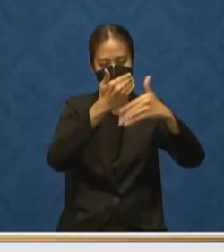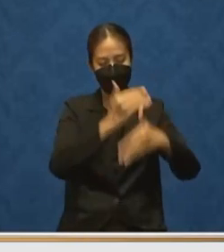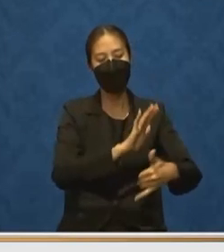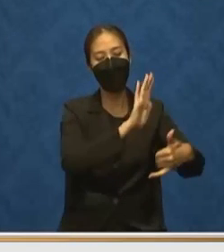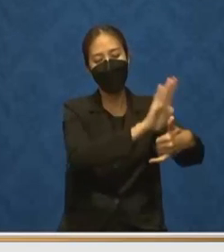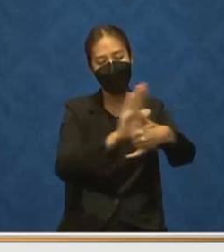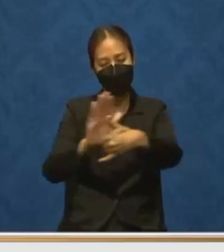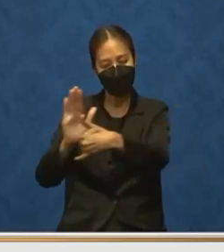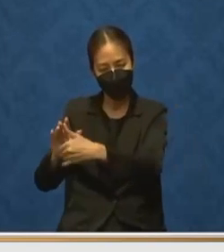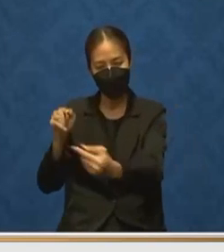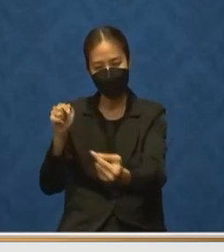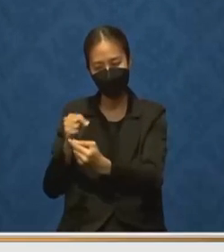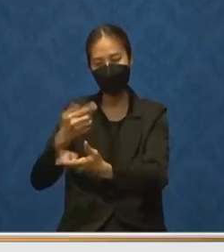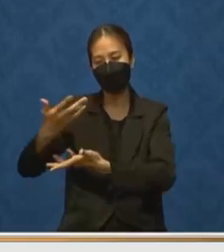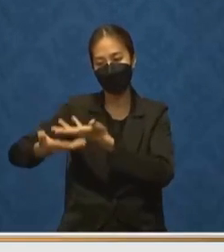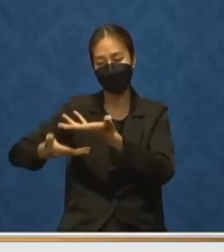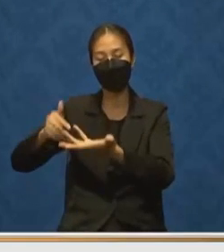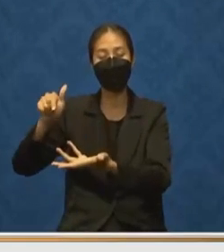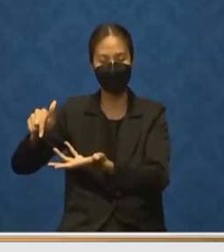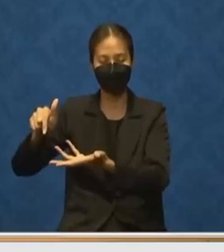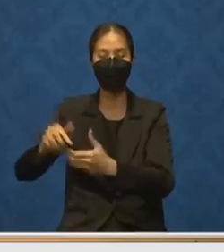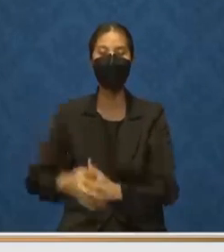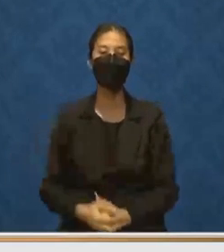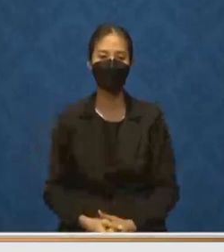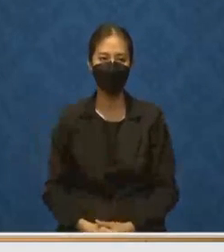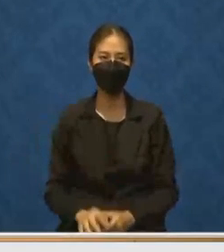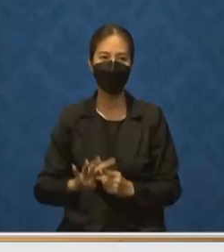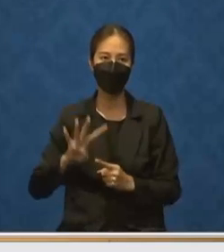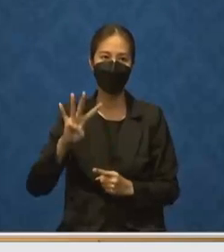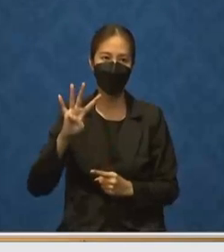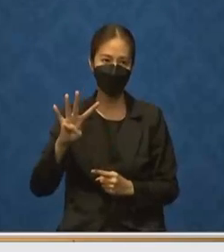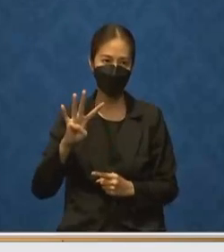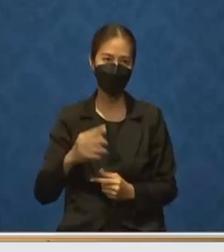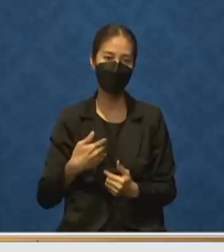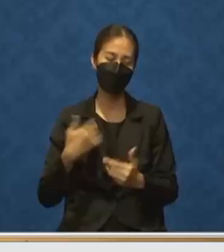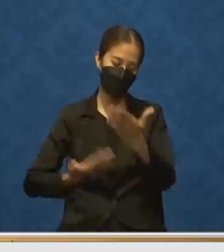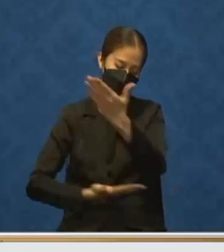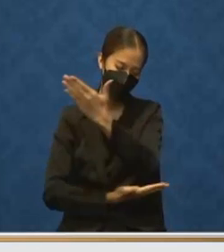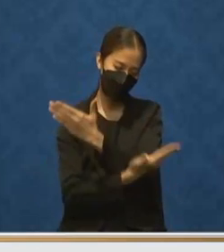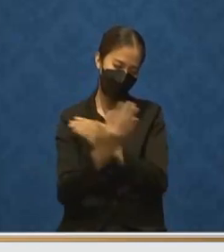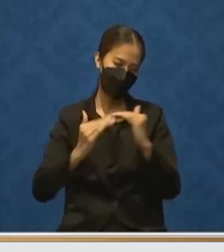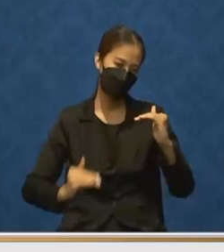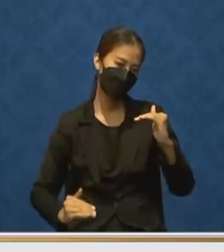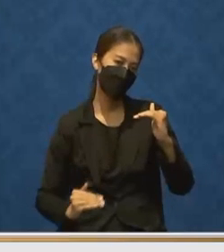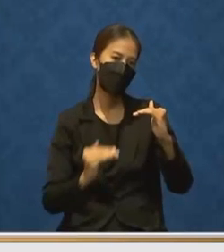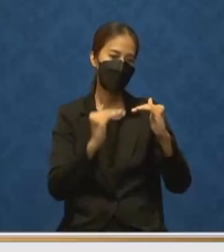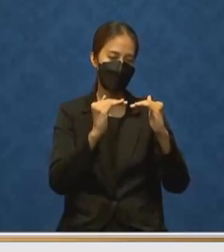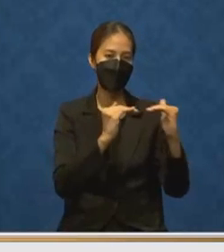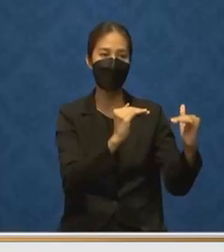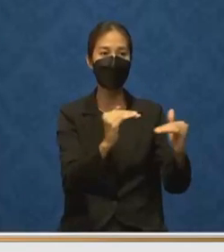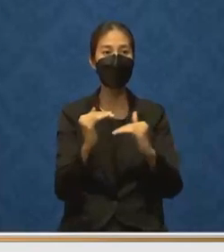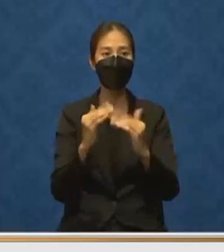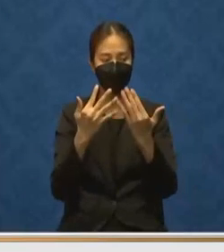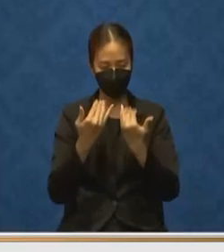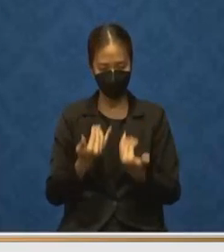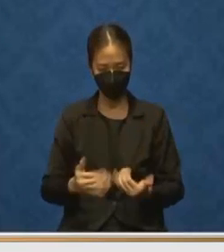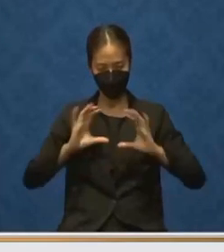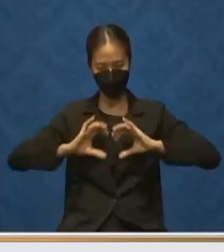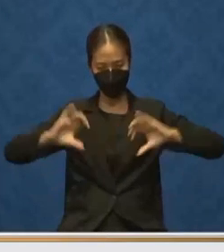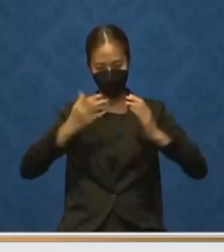าดแรงงานยุทธศาสตร์ที่4ด้านการสร้างโอกาสและความเสมอภาคทางสังคมรัฐบาลจัดสรรงบประมาณจำ